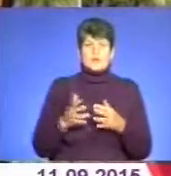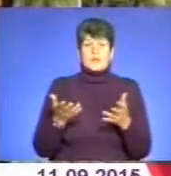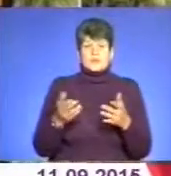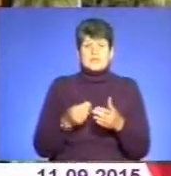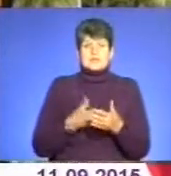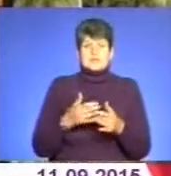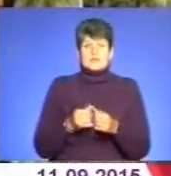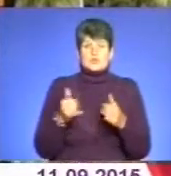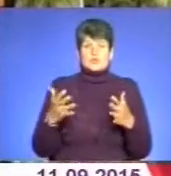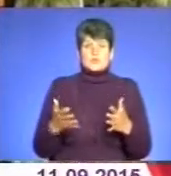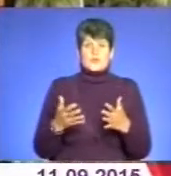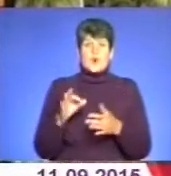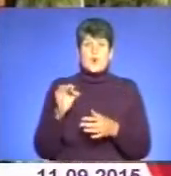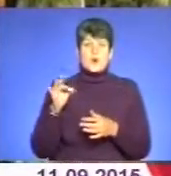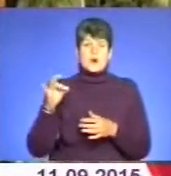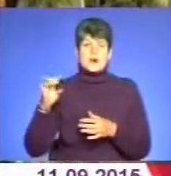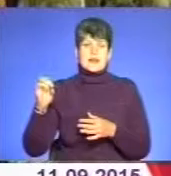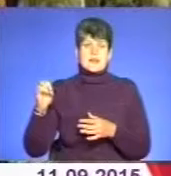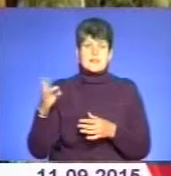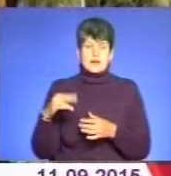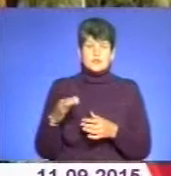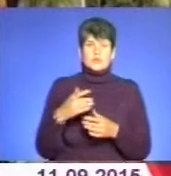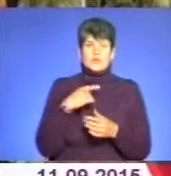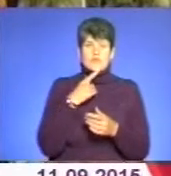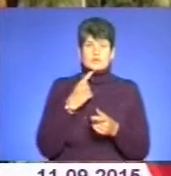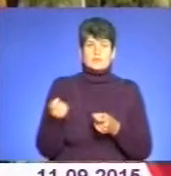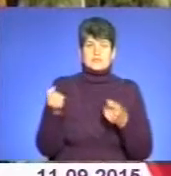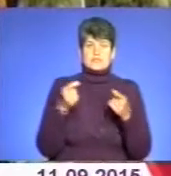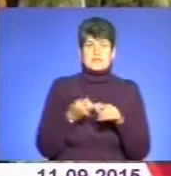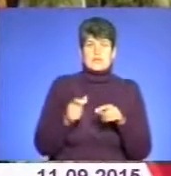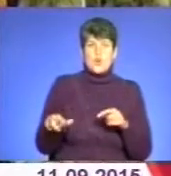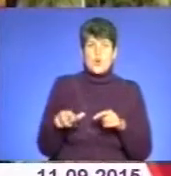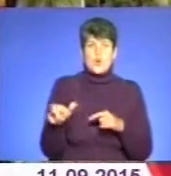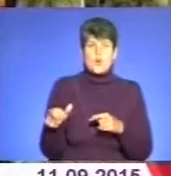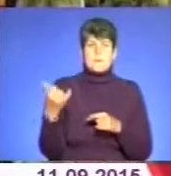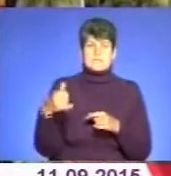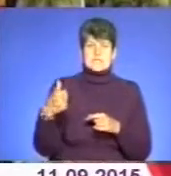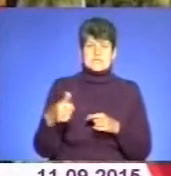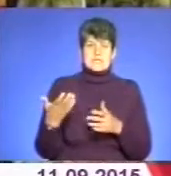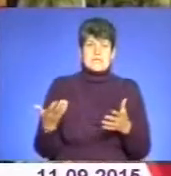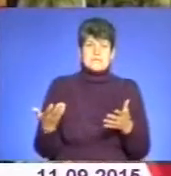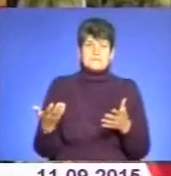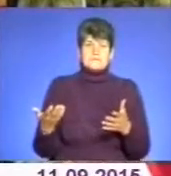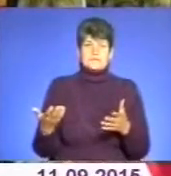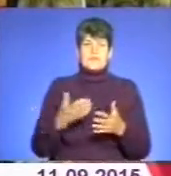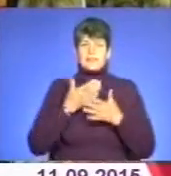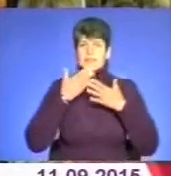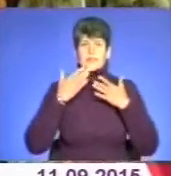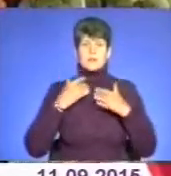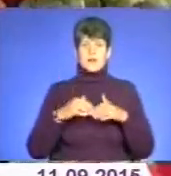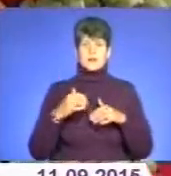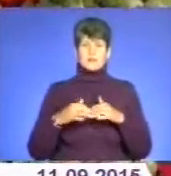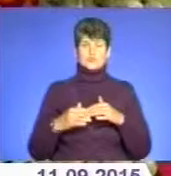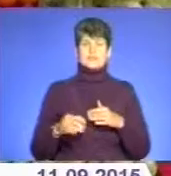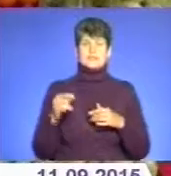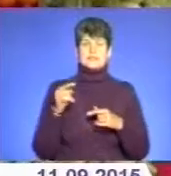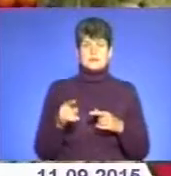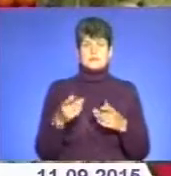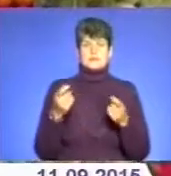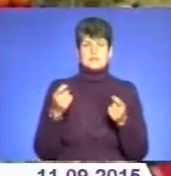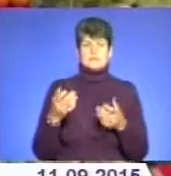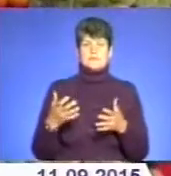ті орендатори, ну, фермер ж нам доставляє, вони ж говорять, каже, це ж дорога, бензина, там, солярка, то все, каже, і нема так тої капусти, що взяти. А от